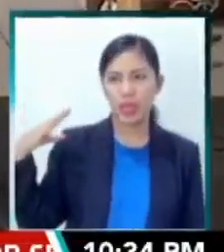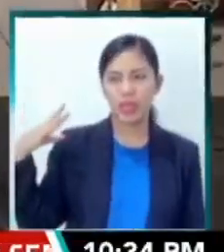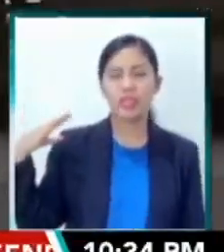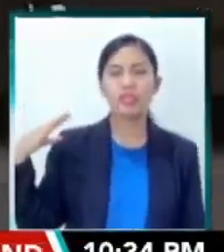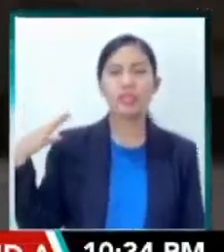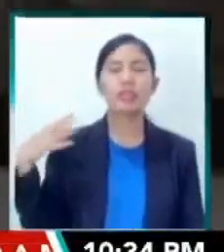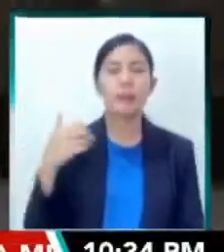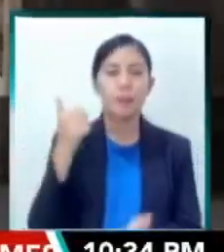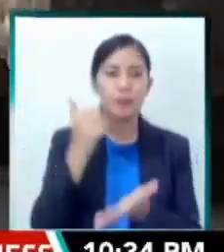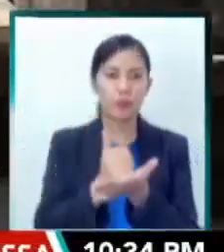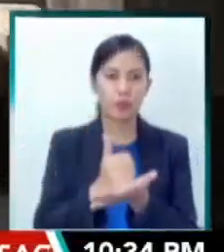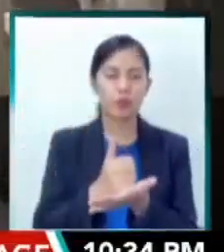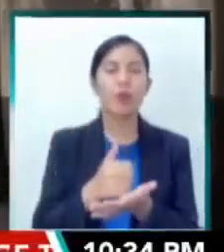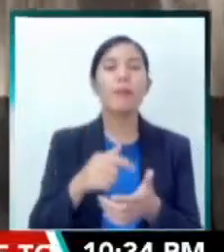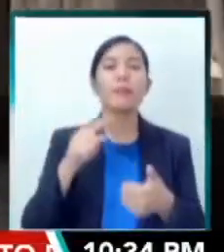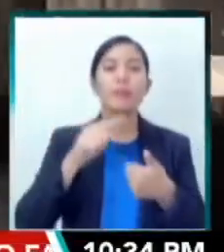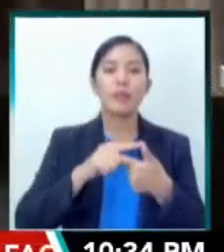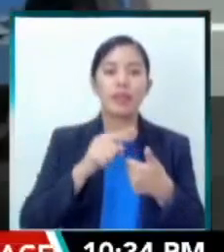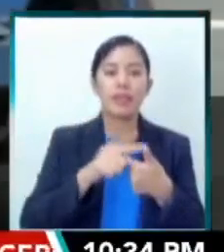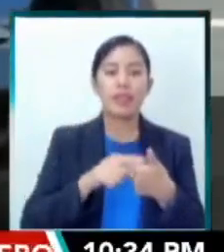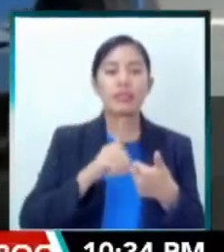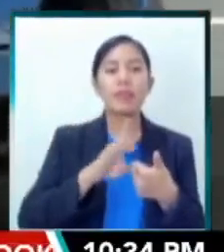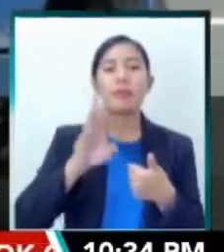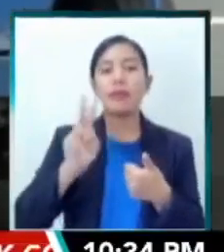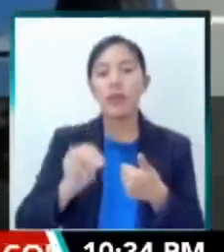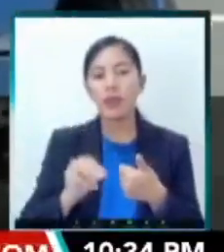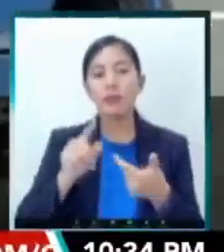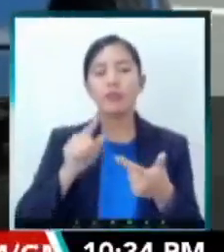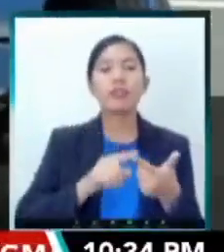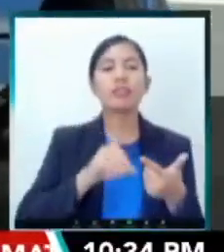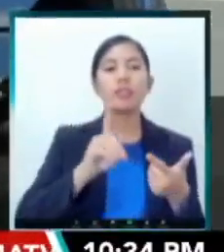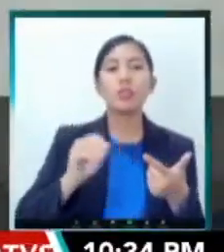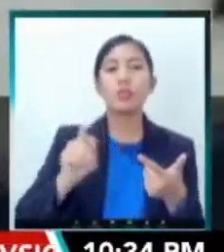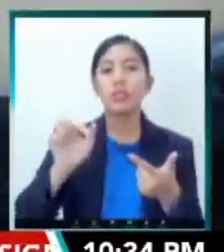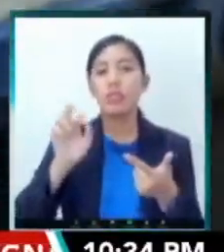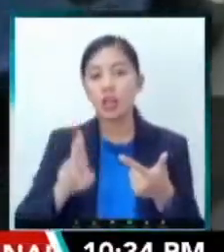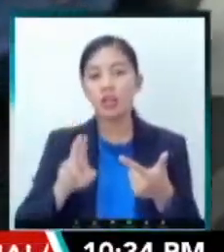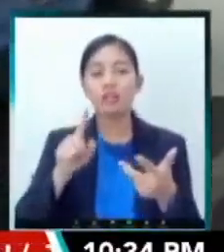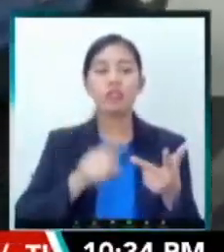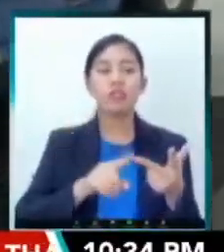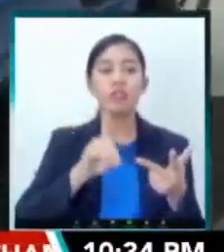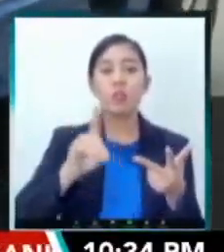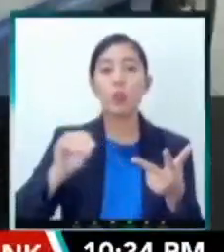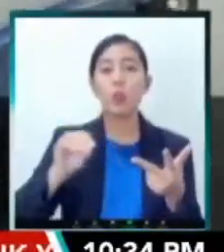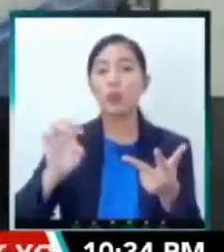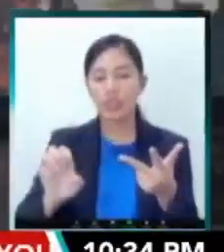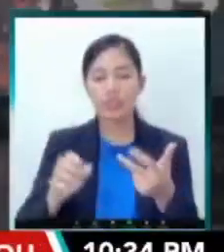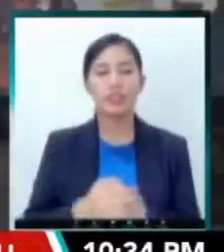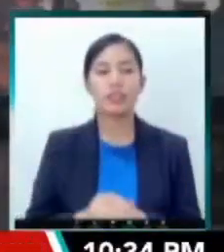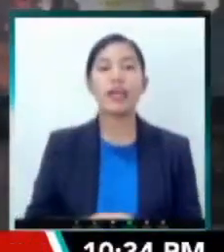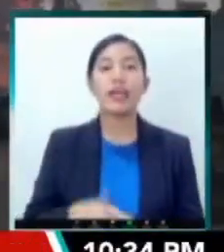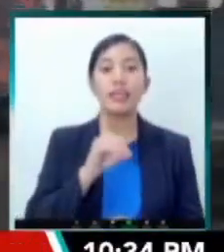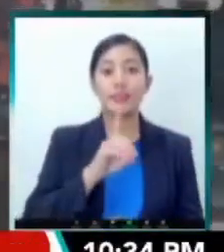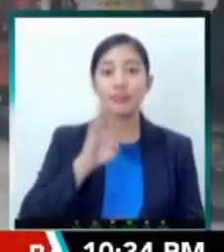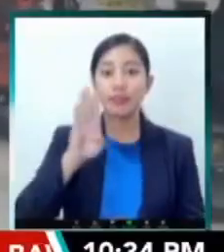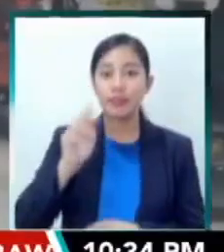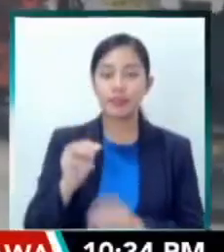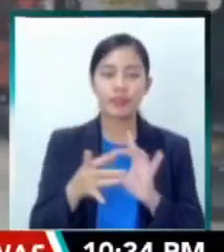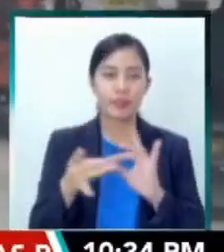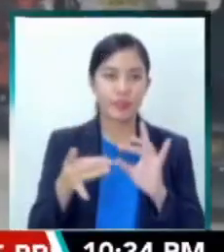DBM, DOTR at ng DOE. Sabi naman ng budget department, sisikapin nilang maibigay ang ayuda ngayong buwan.